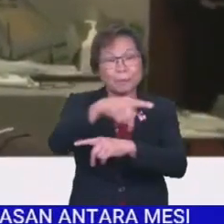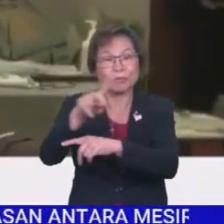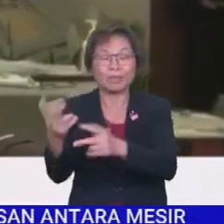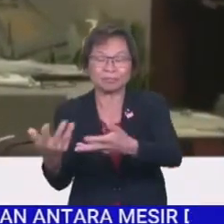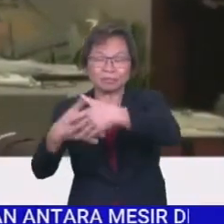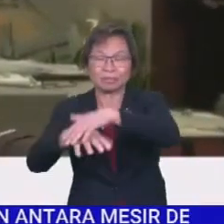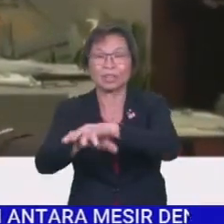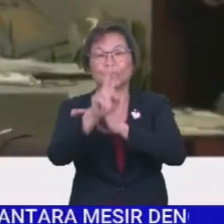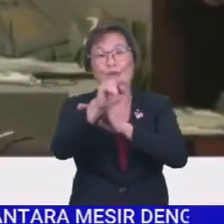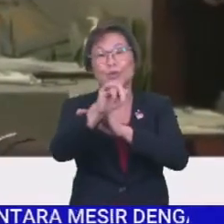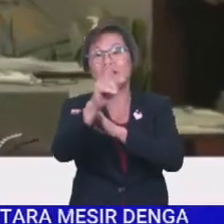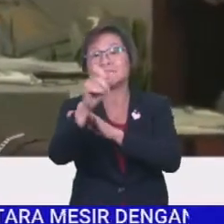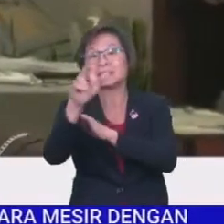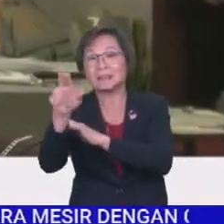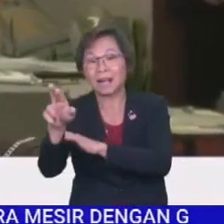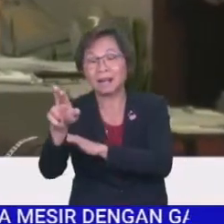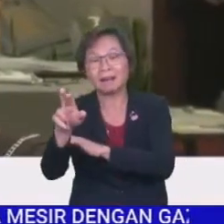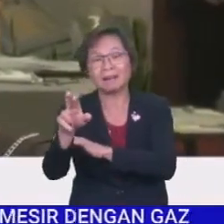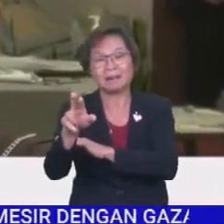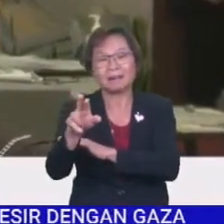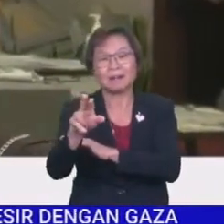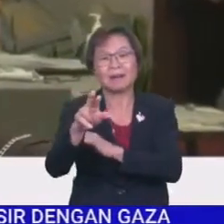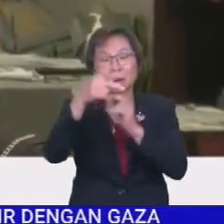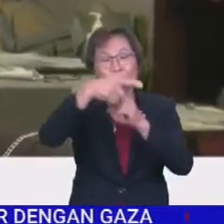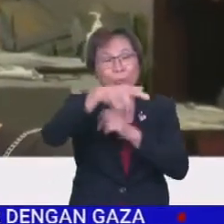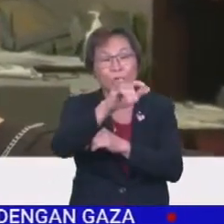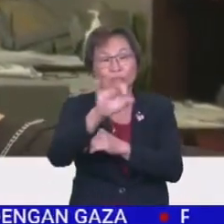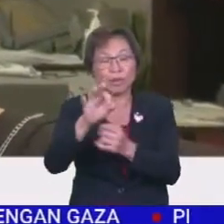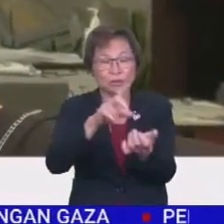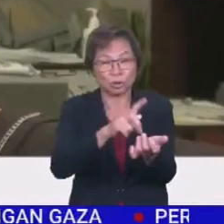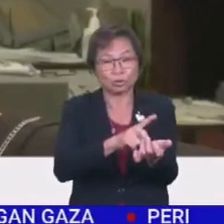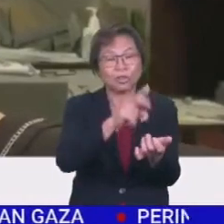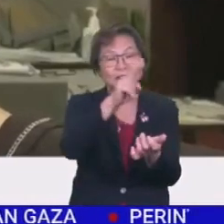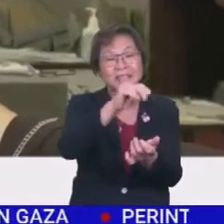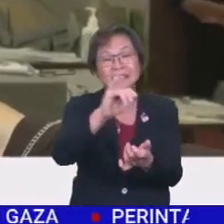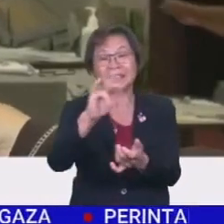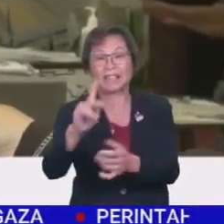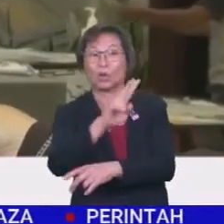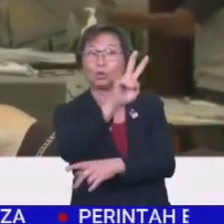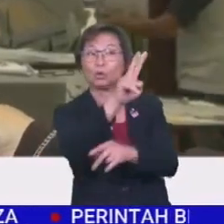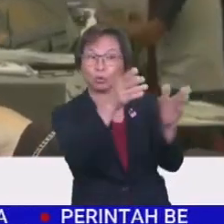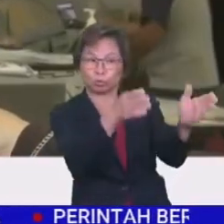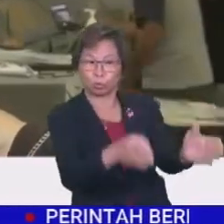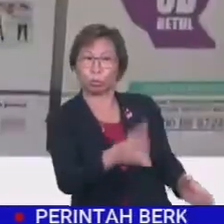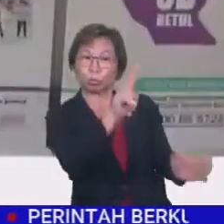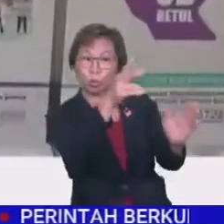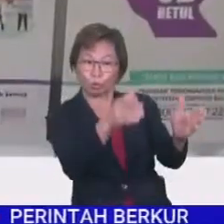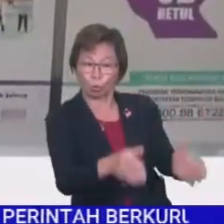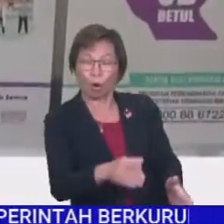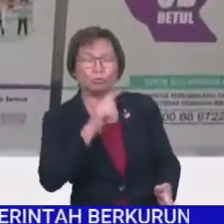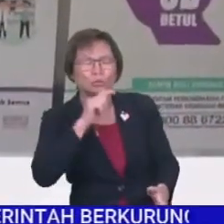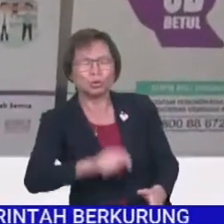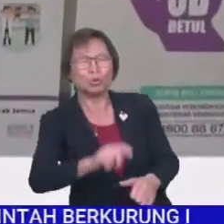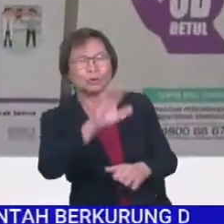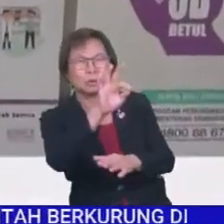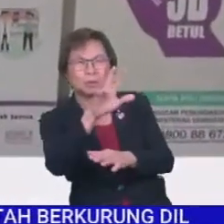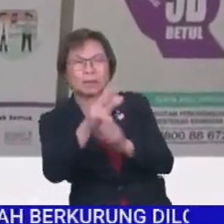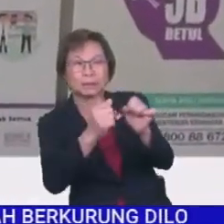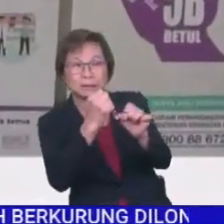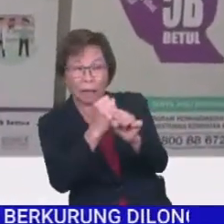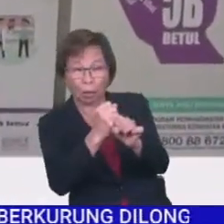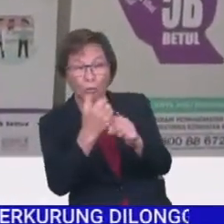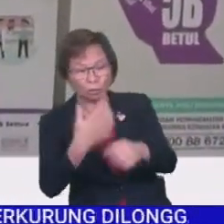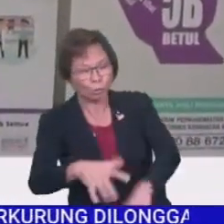Integrasi UNIZA Profesor Dr. Nik Arif Nik Muhammad berkata, terdapat dua lagi warga Emas berusia 93 tahun